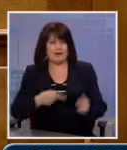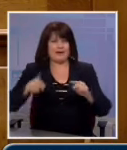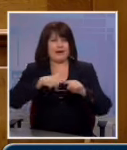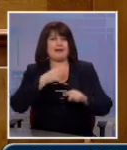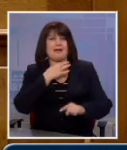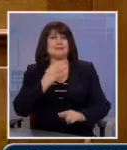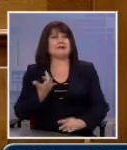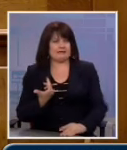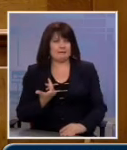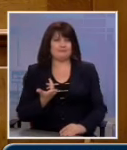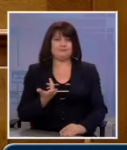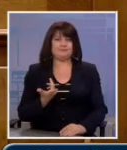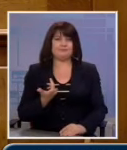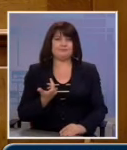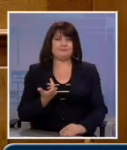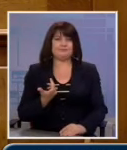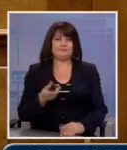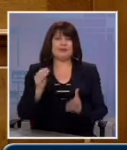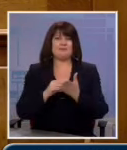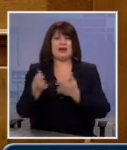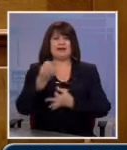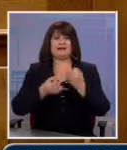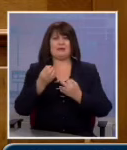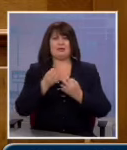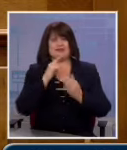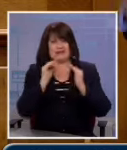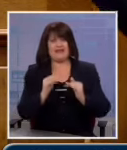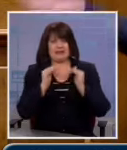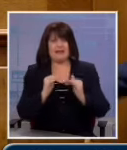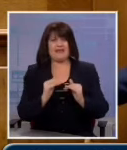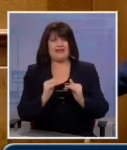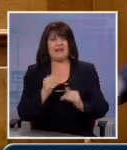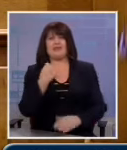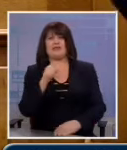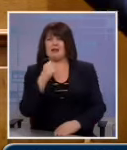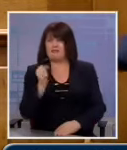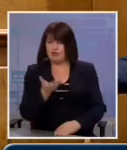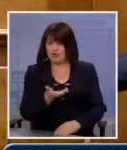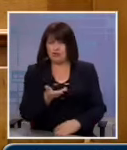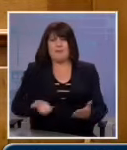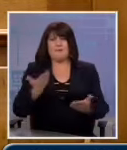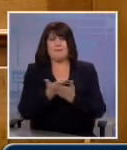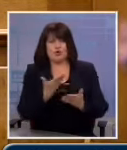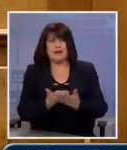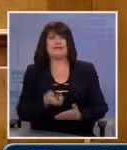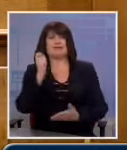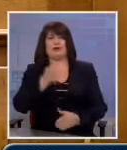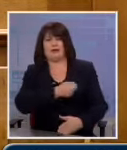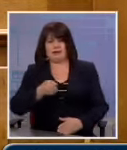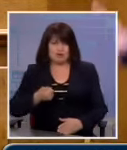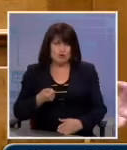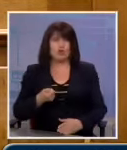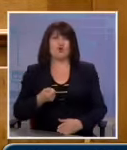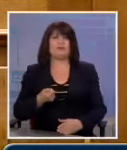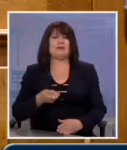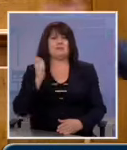εντολή? Τι, να μας πείτε ξανά εδώ αυτά που ακούω, ότι διαφωνείτε με αυτές τις προτάσεις, με την πολιτική της λιτότητας, με